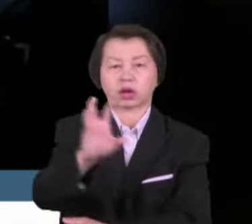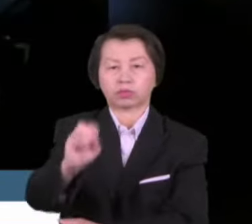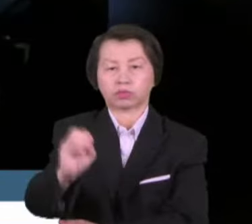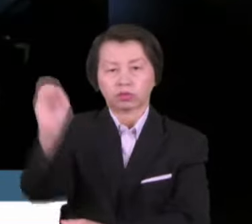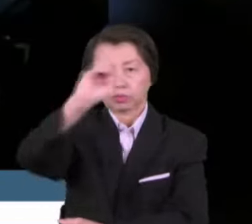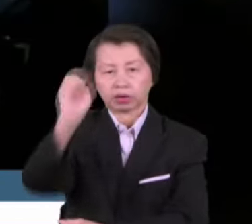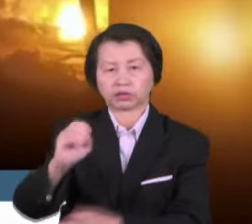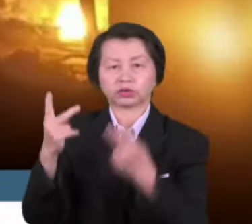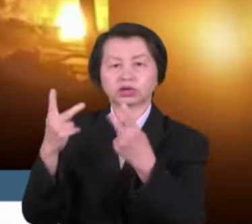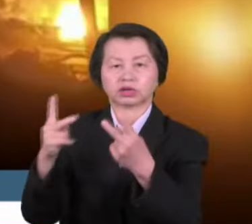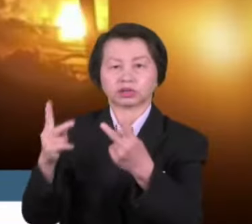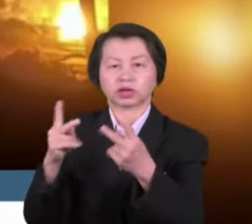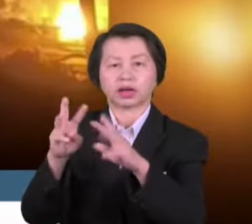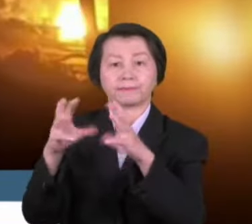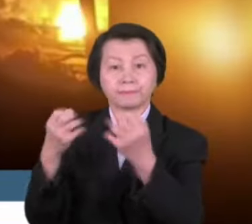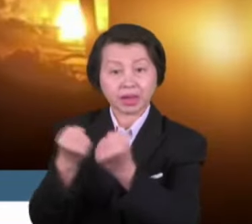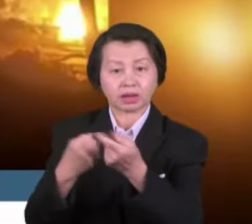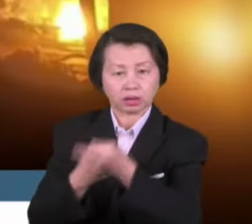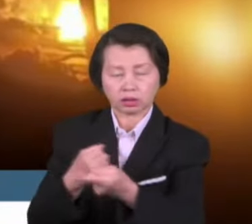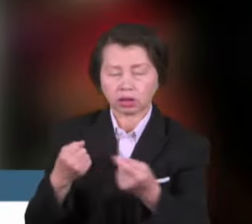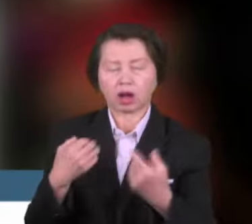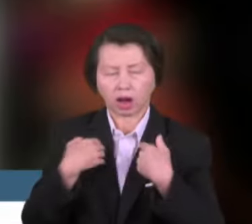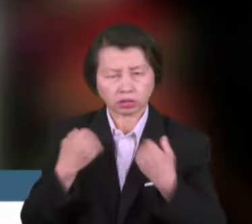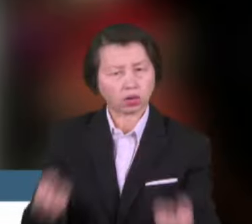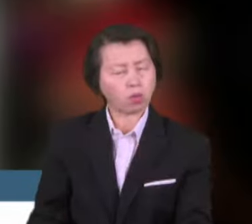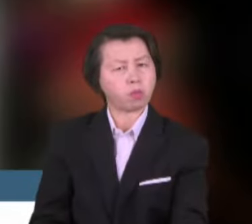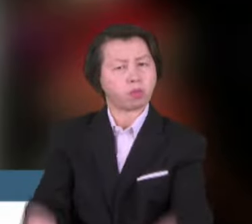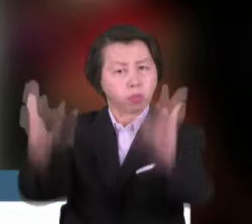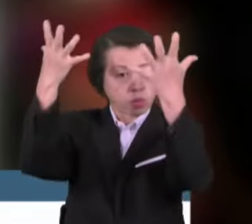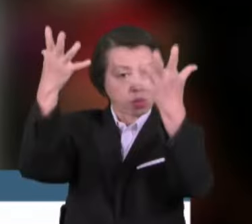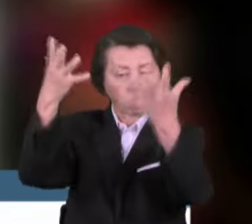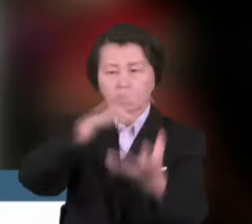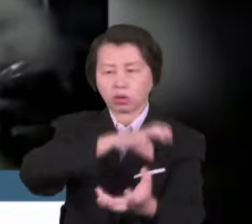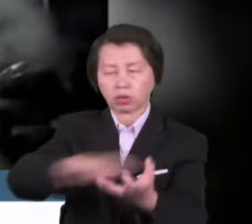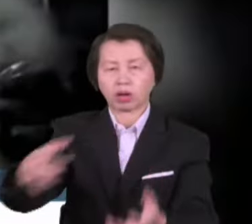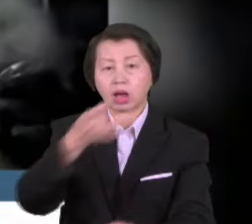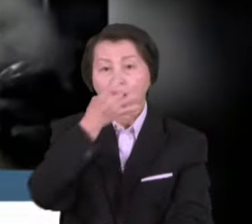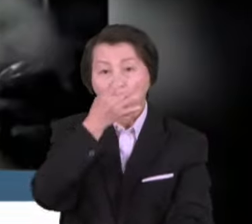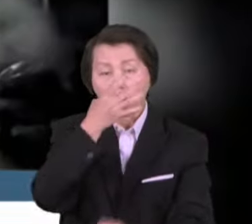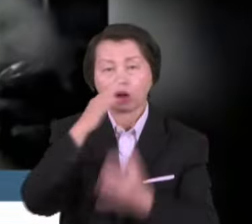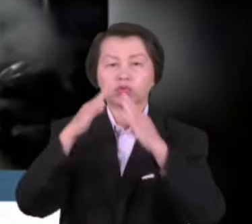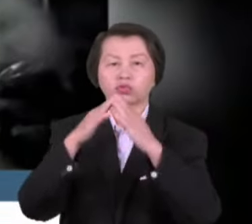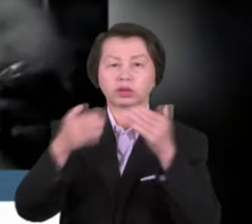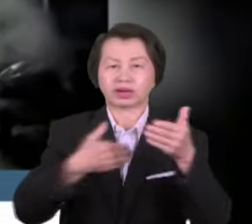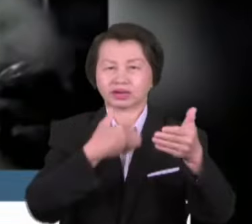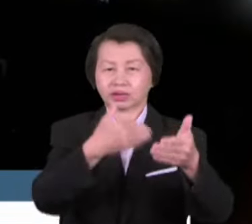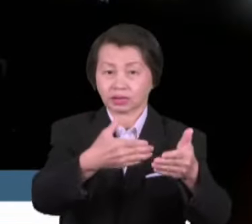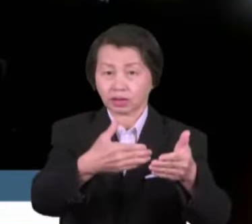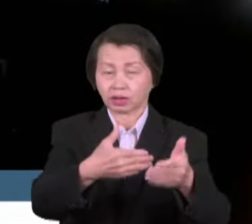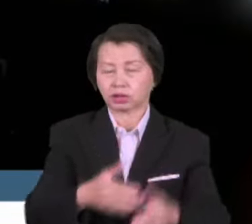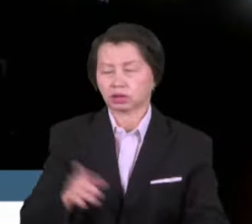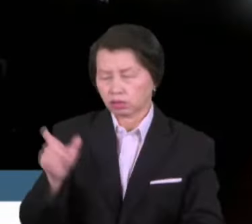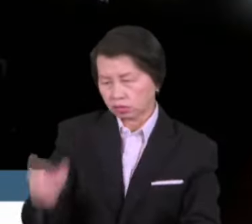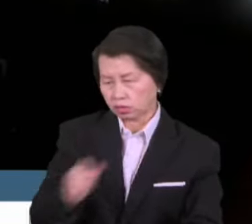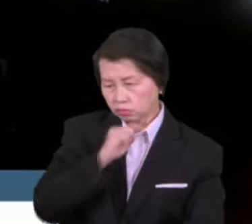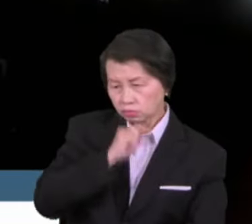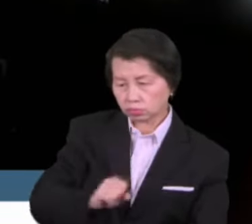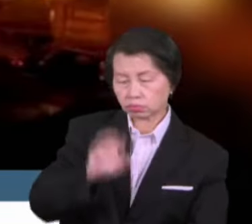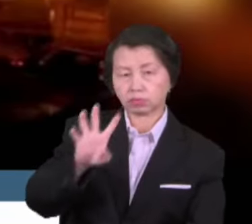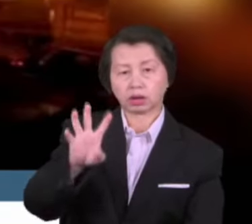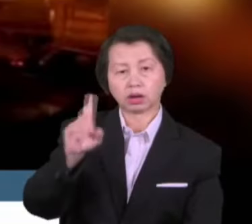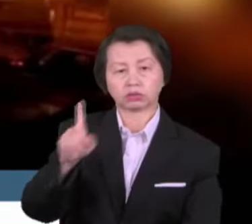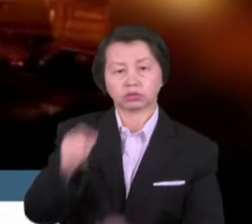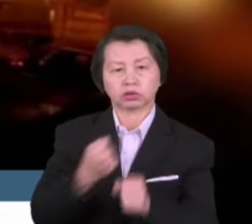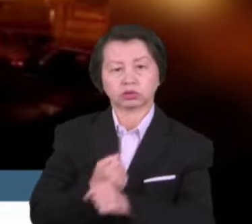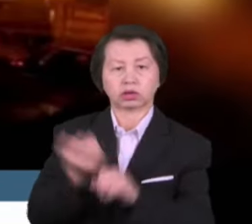ratus premis tersebut pelaku letupan yang mengakibatkan kerusakan pada cermin tingkat rumah berhampiran mangsa berumur 41